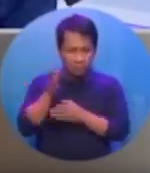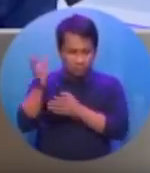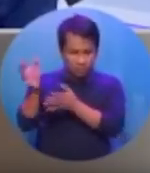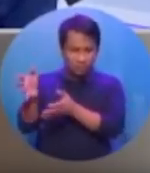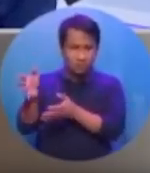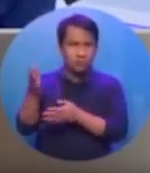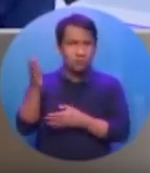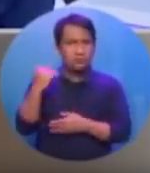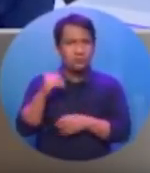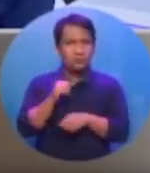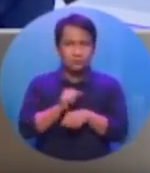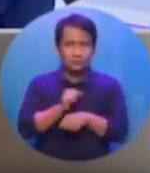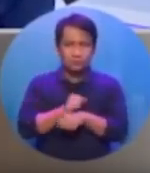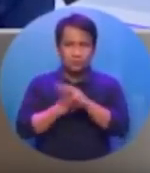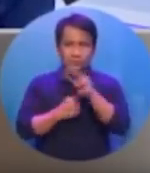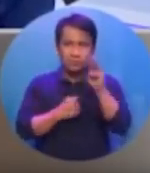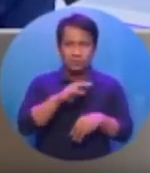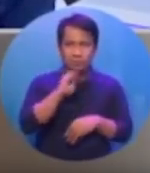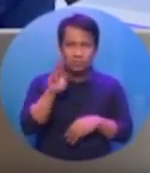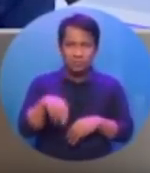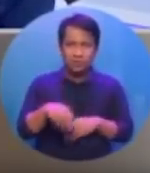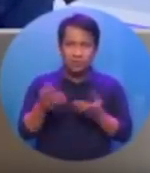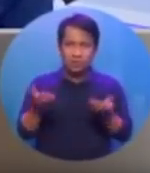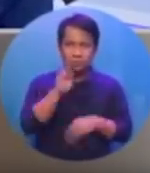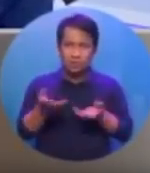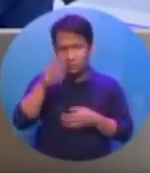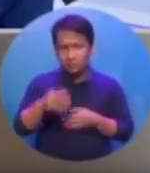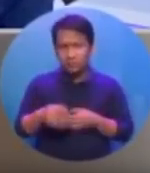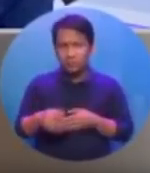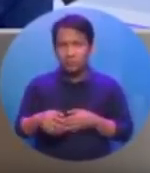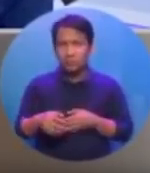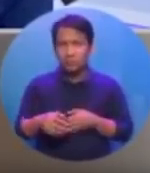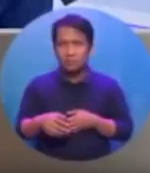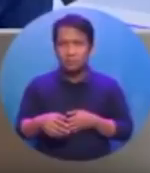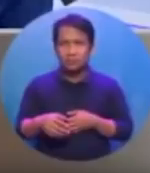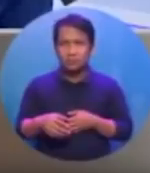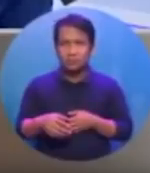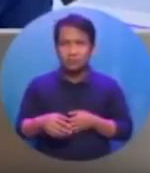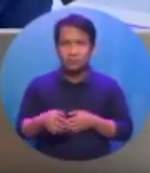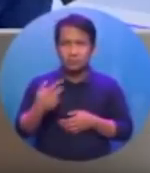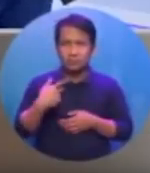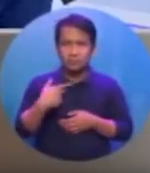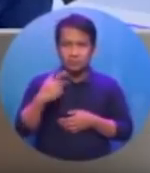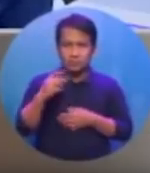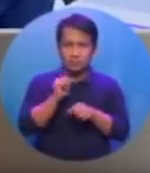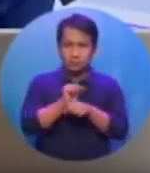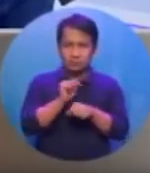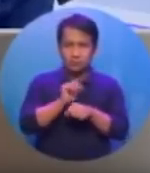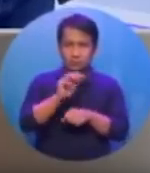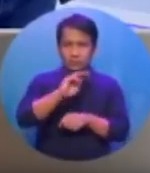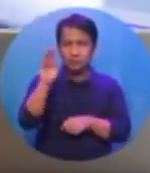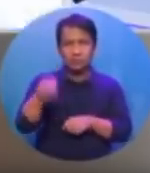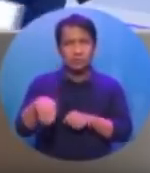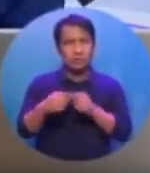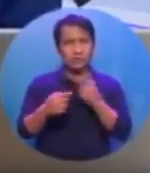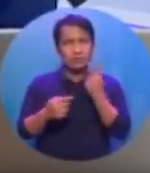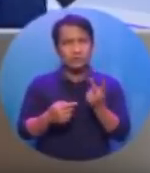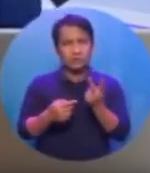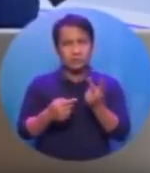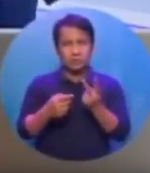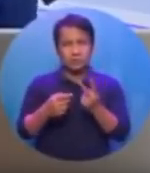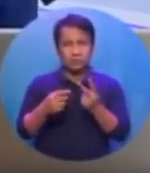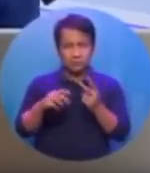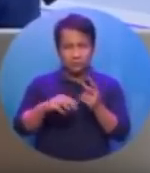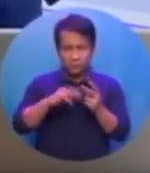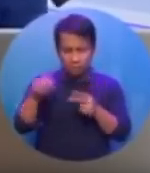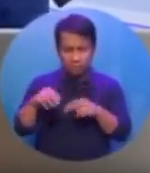Nay? Nagtrabaho po ako sa Manila, sir. Nasaan po si tatay? Nagtrabaho din po dito, sir, sa Manila. So, dalawa kayo pumunta na Manila at iniwan yung